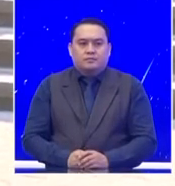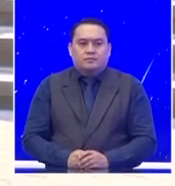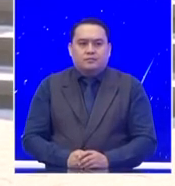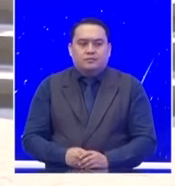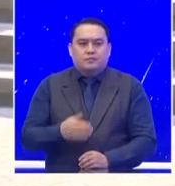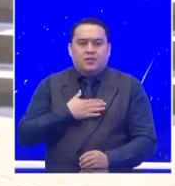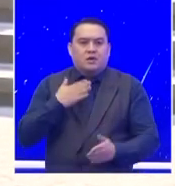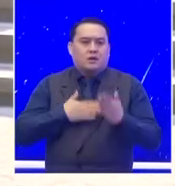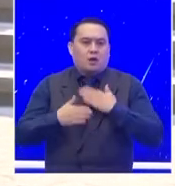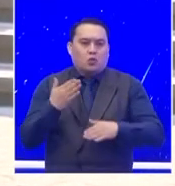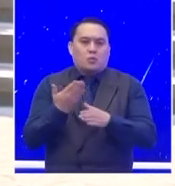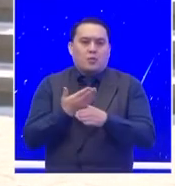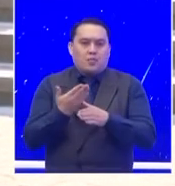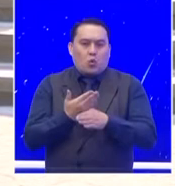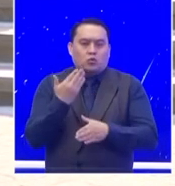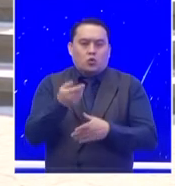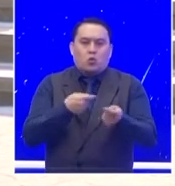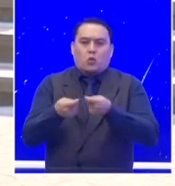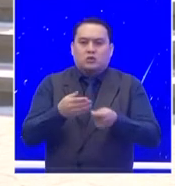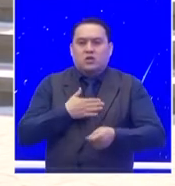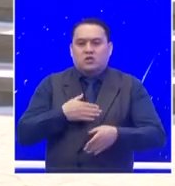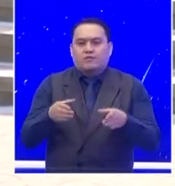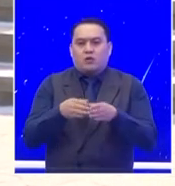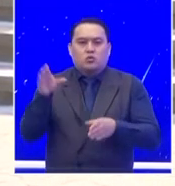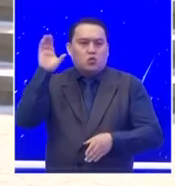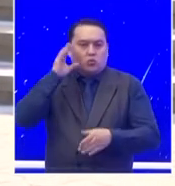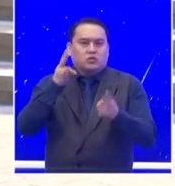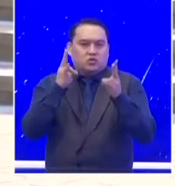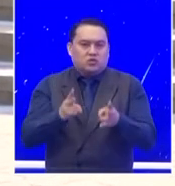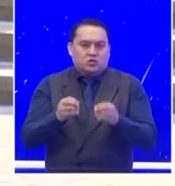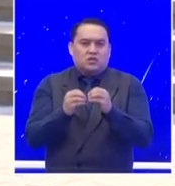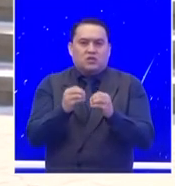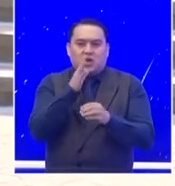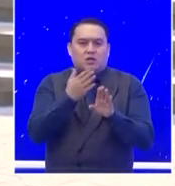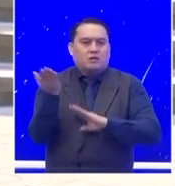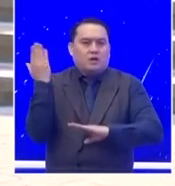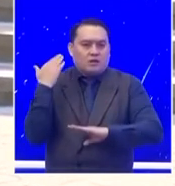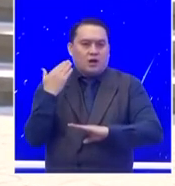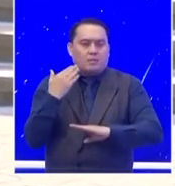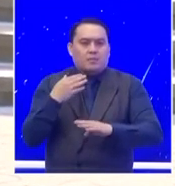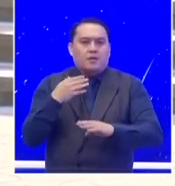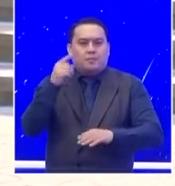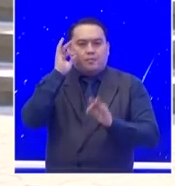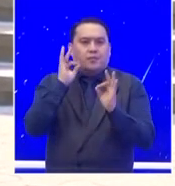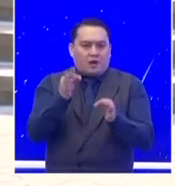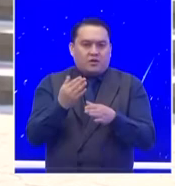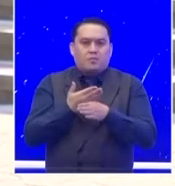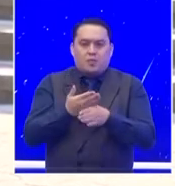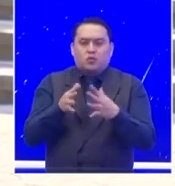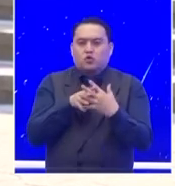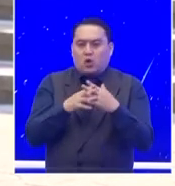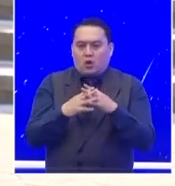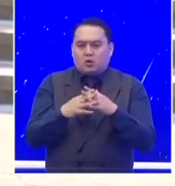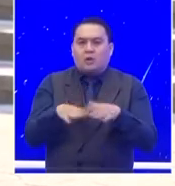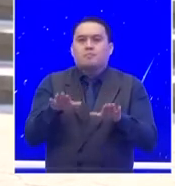Мы очень рады помочь кызылагашцам. Руководство нашей компании наслышано о трагедии 10-летней давности. Мы посчитали правильным помочь сельчанам, так